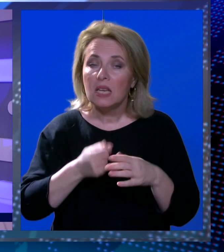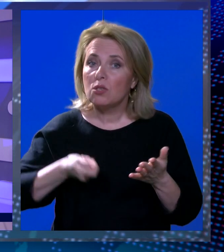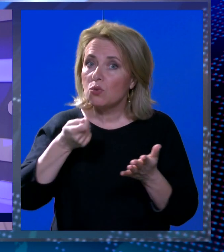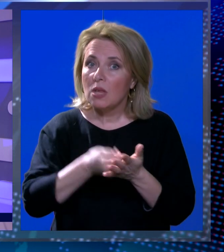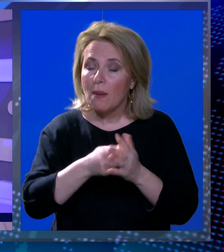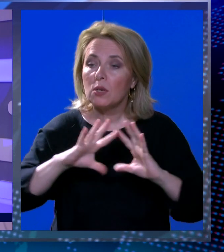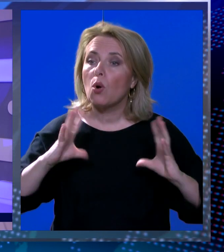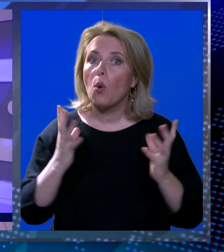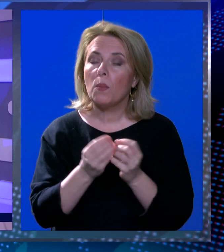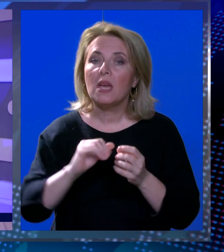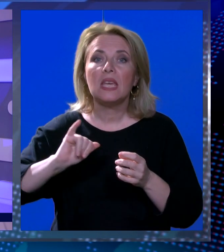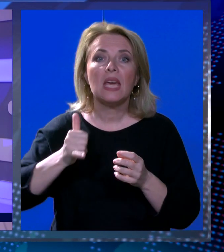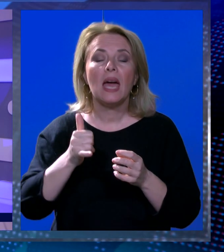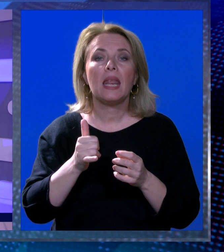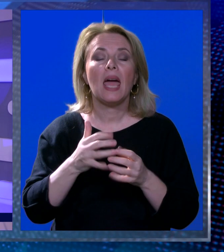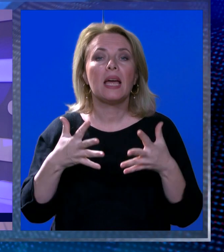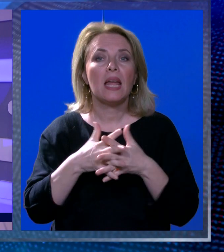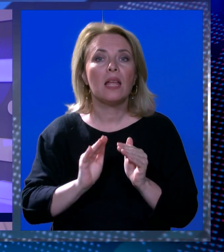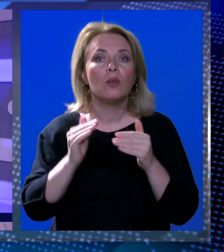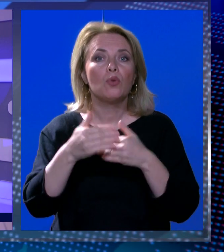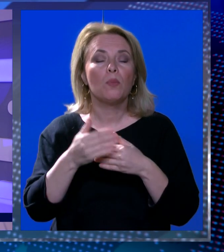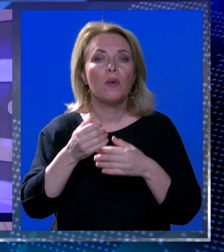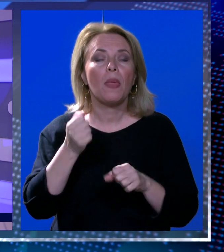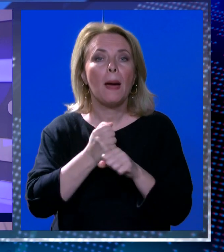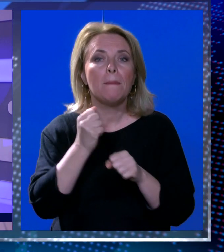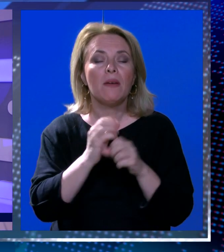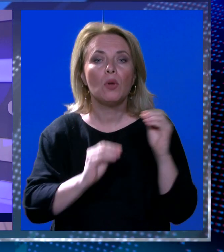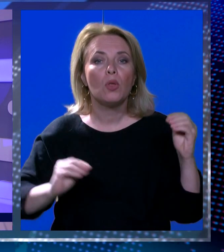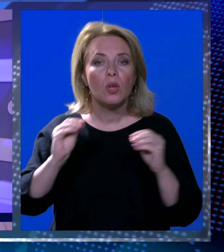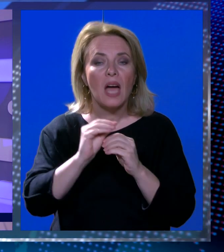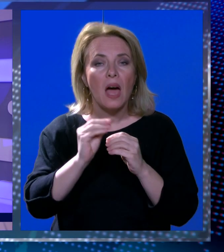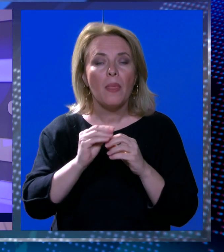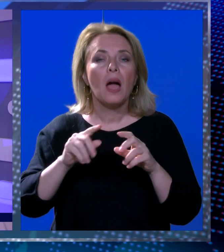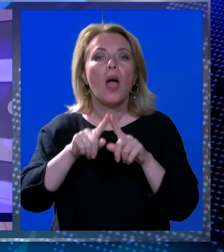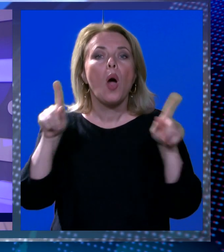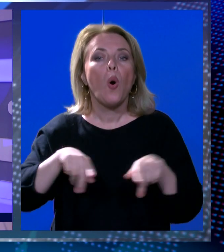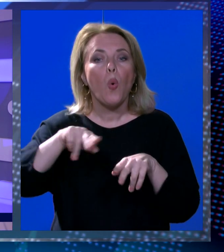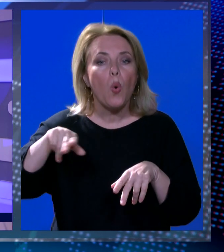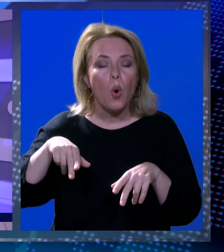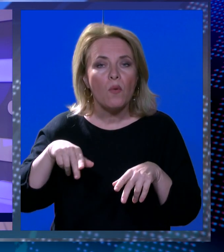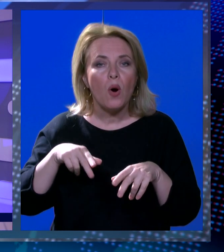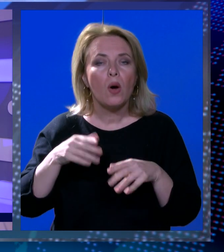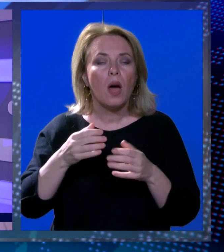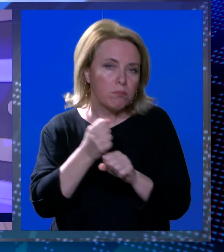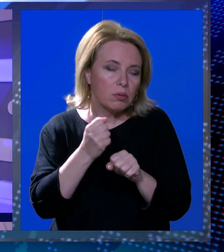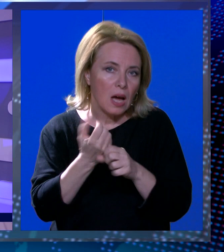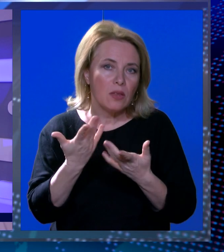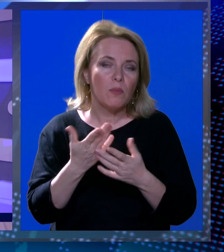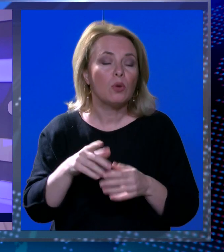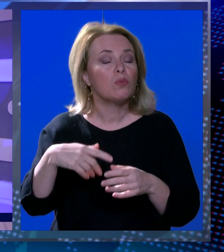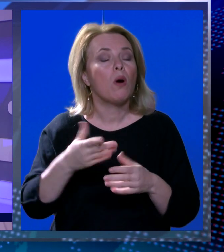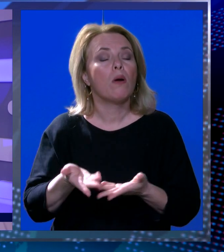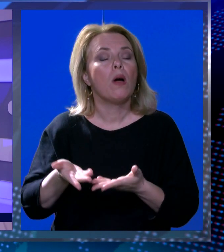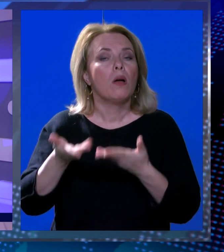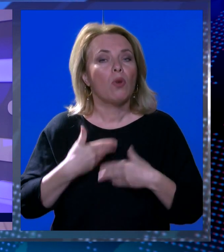u cijelosti jer je grad Dubrovnik napravio dodatak ugovora s izvođačem radova. Doznajemo to iz Središnje agencije za financiranje